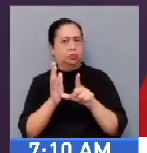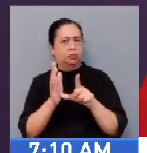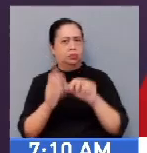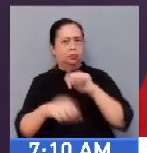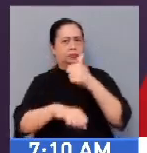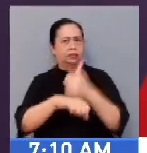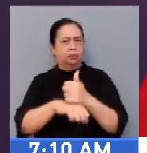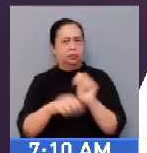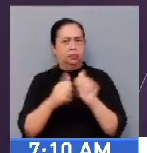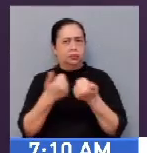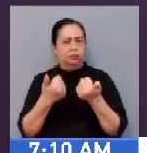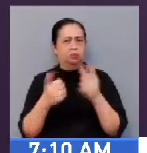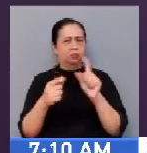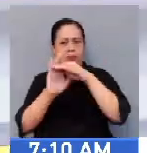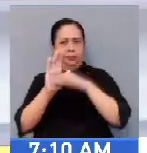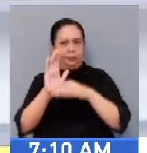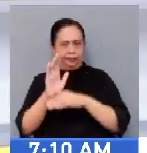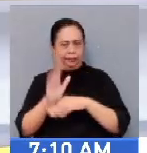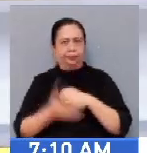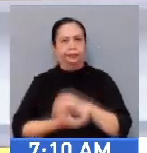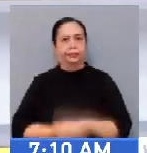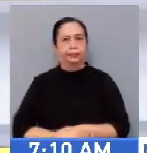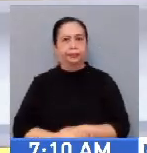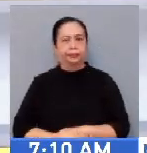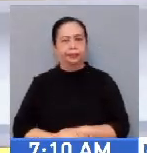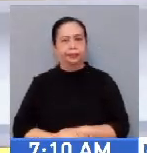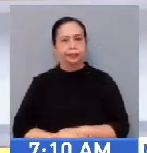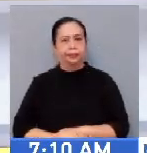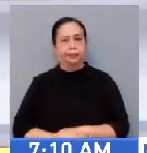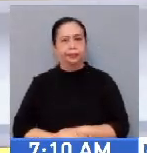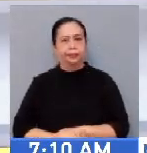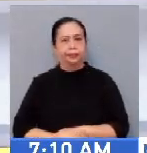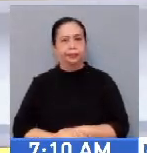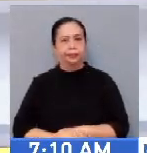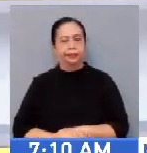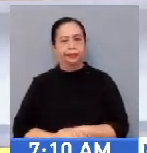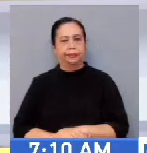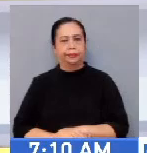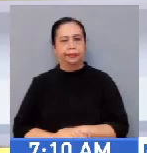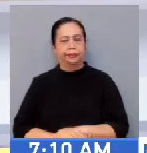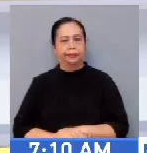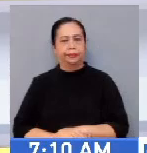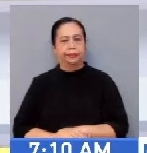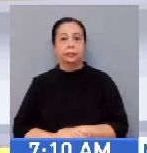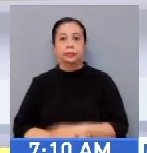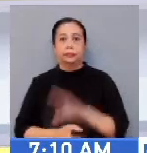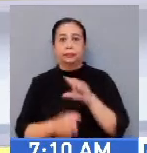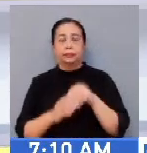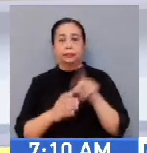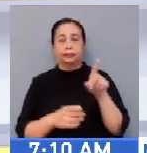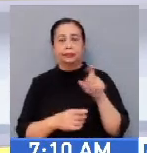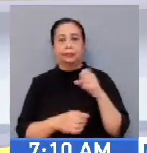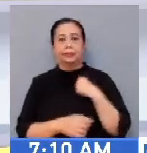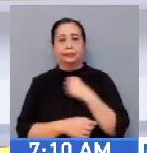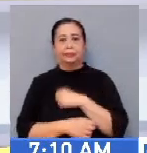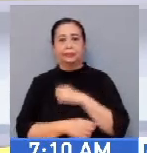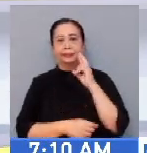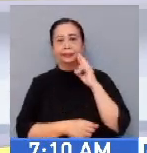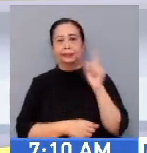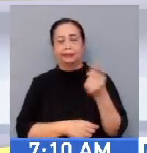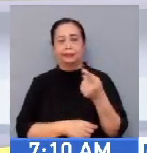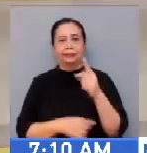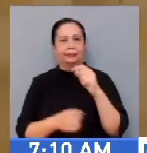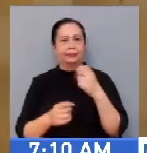proklamasyon ng mga party list. Isa si re-elected Senator Risa Ontiveros sa 12 ipinoklamang senador